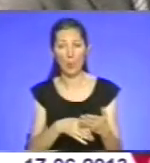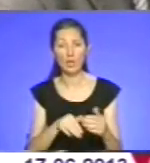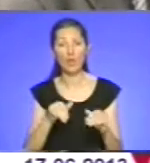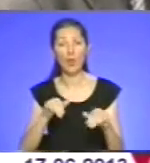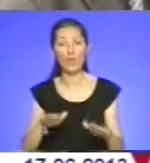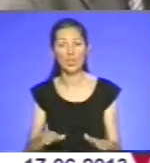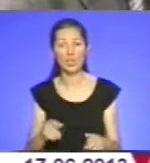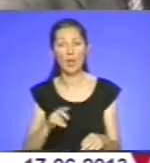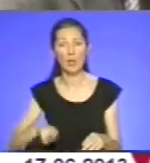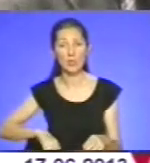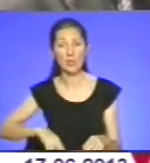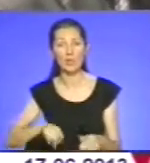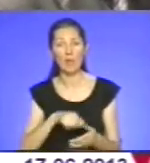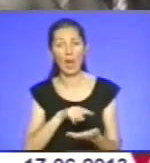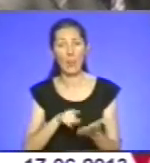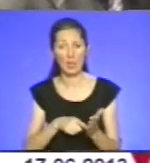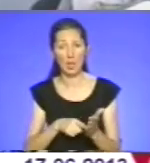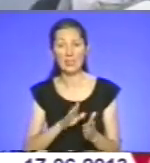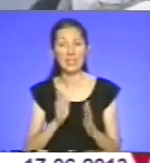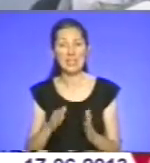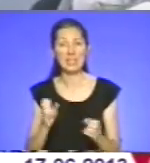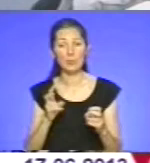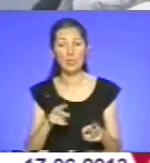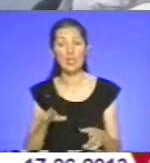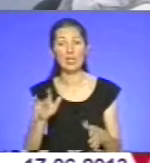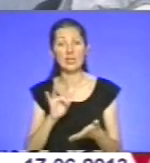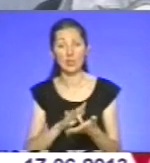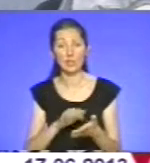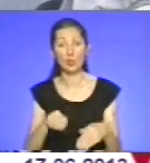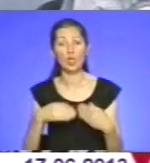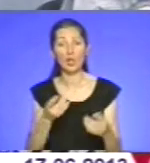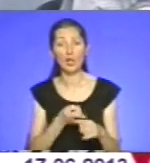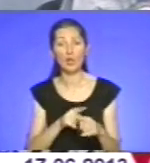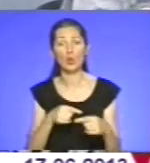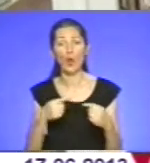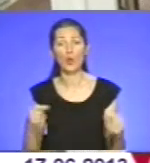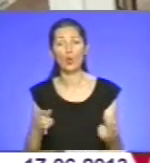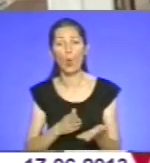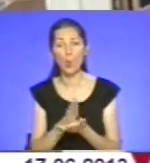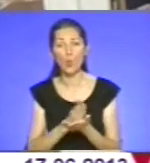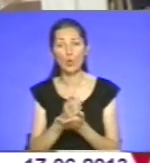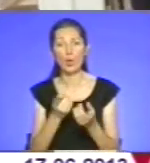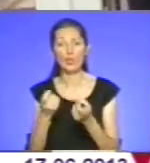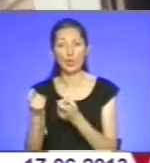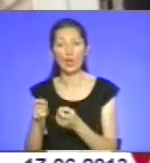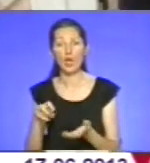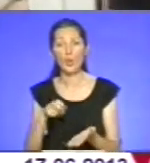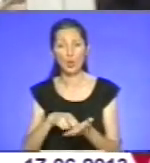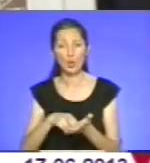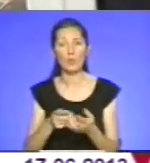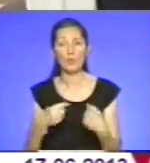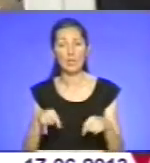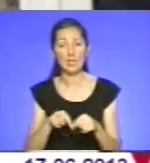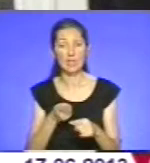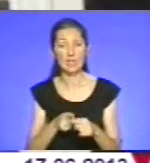вирішенні адміністративних питань не лише спеціальні центри. До надання цього виду послуг залучають поштові відділення. Це відкриє перед населенням